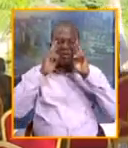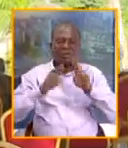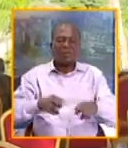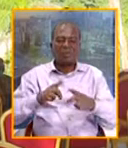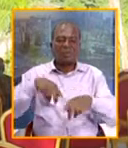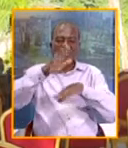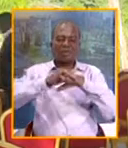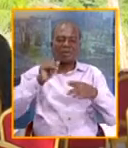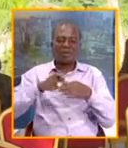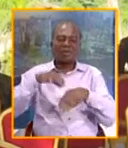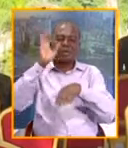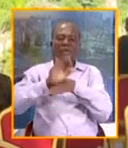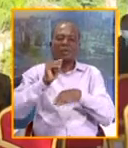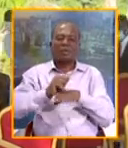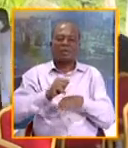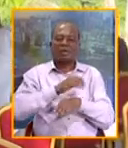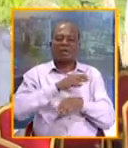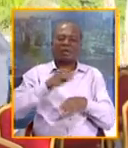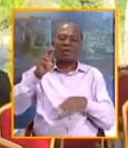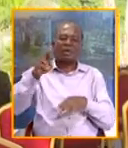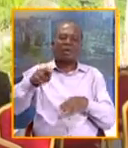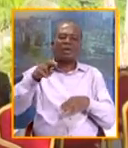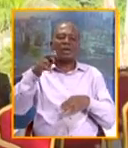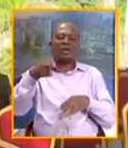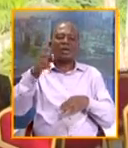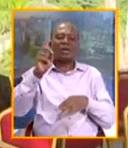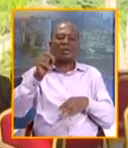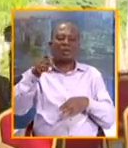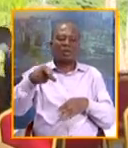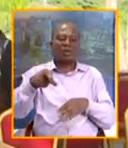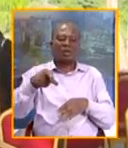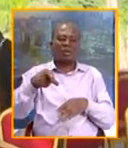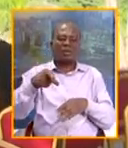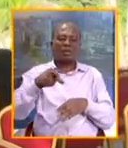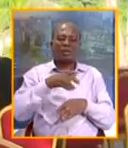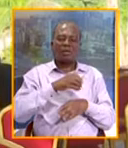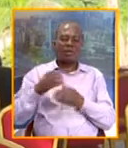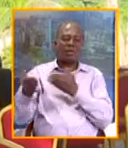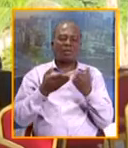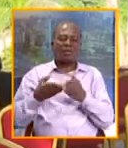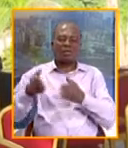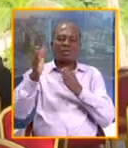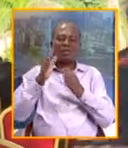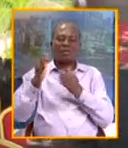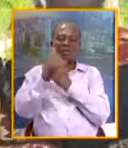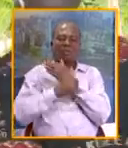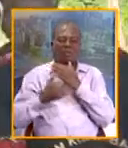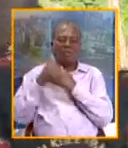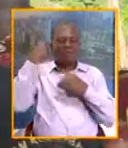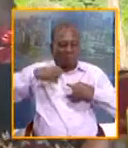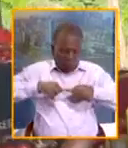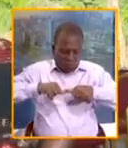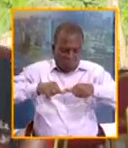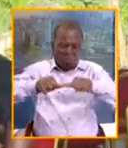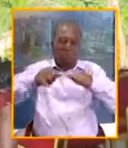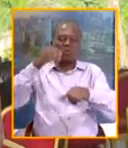côte d'ivoire car l'appel bière adp et de se mettre à nouveau au service du pays pour continuer